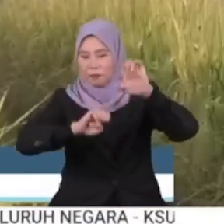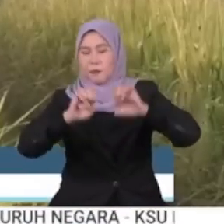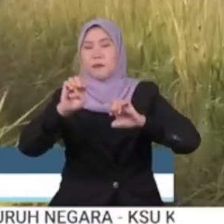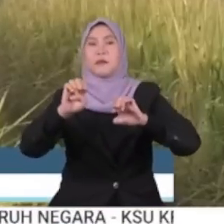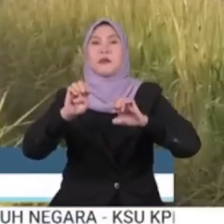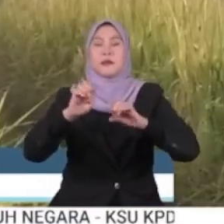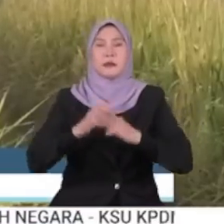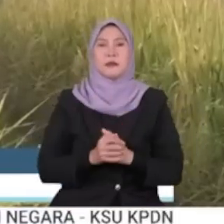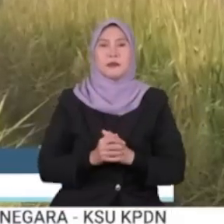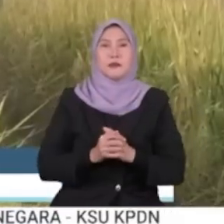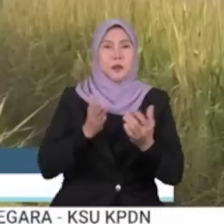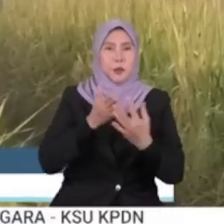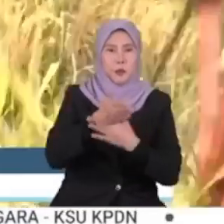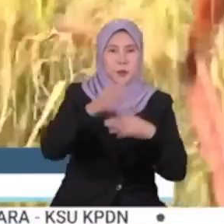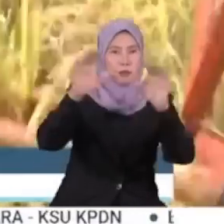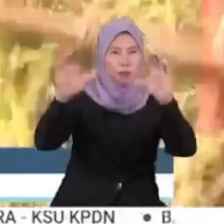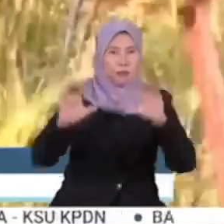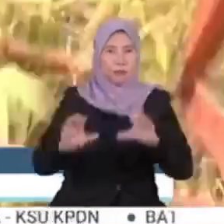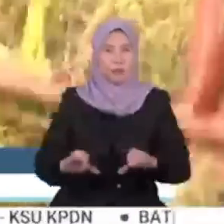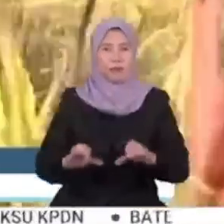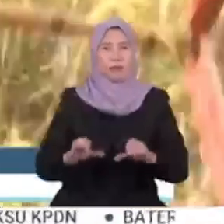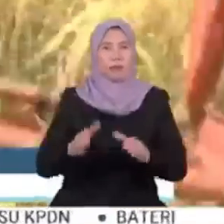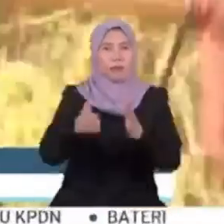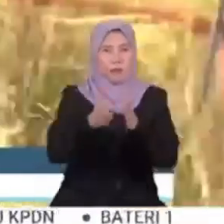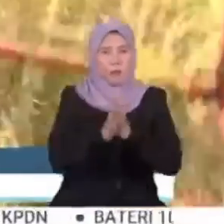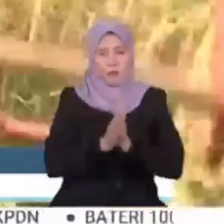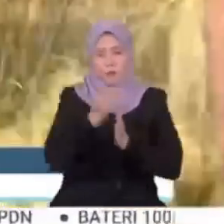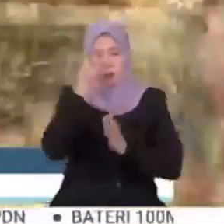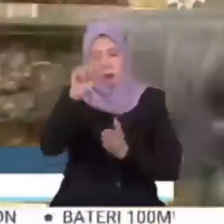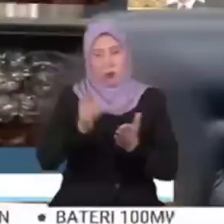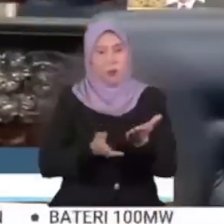perolehan melalui kaedah request for